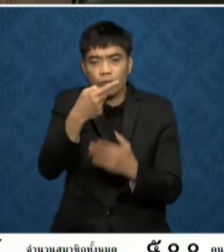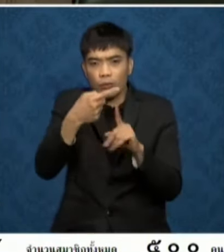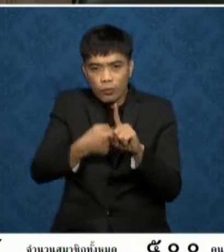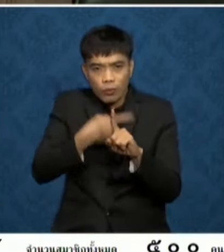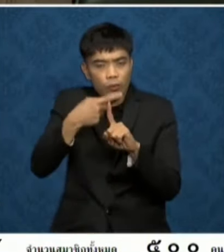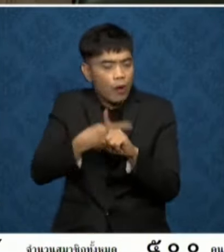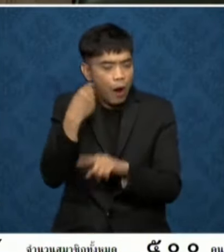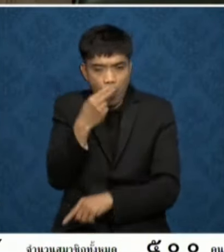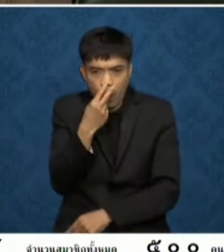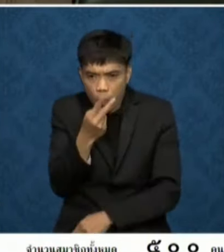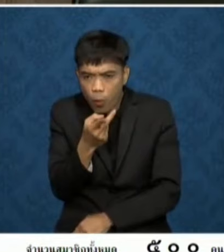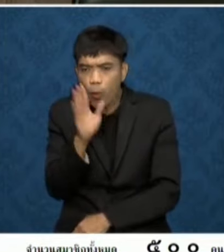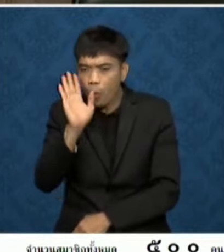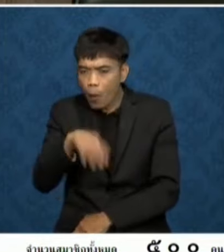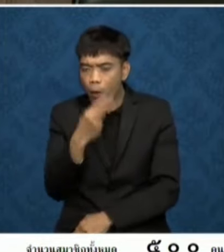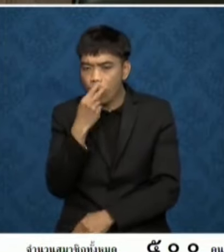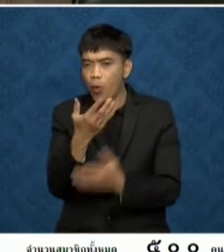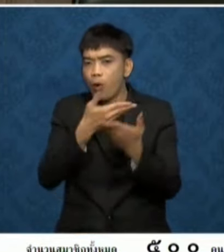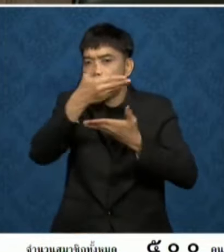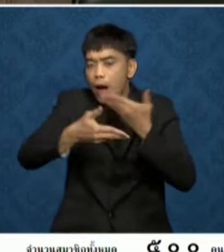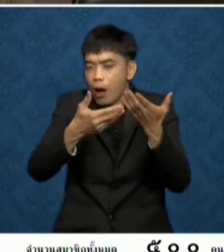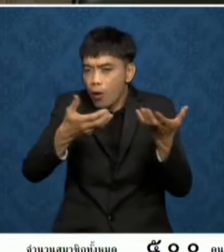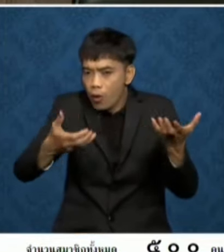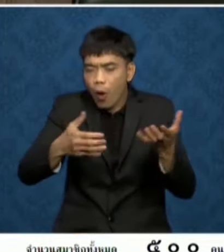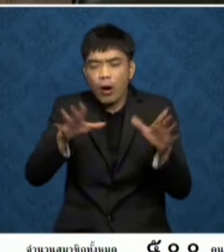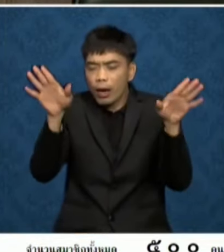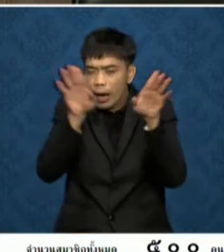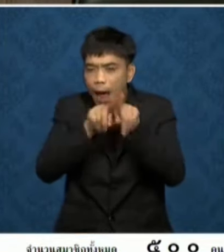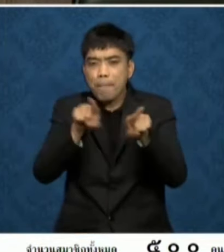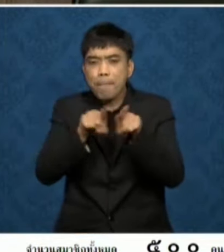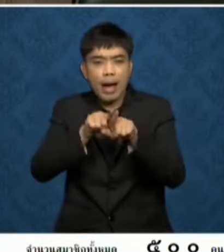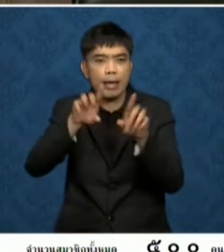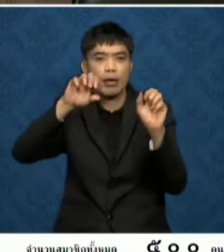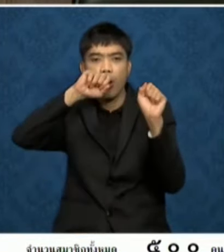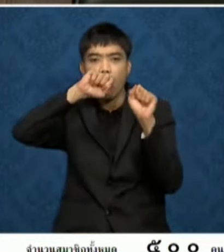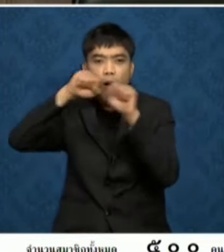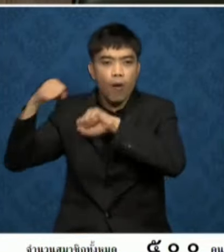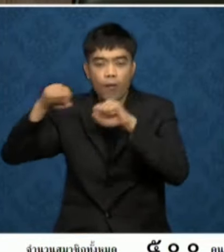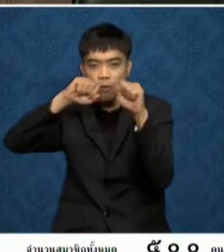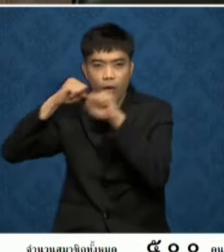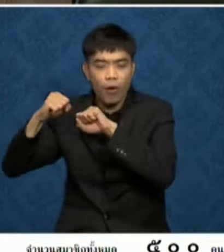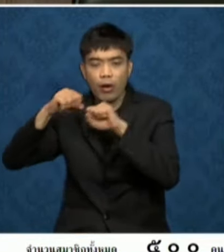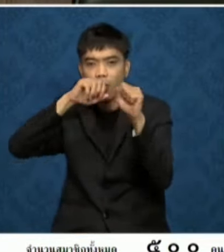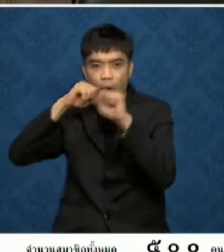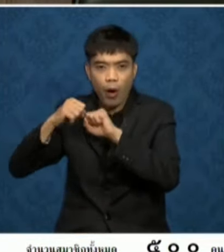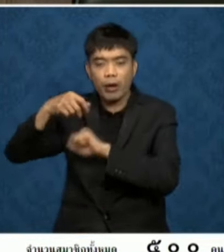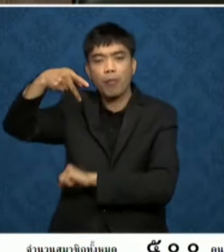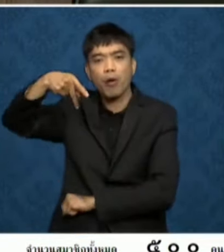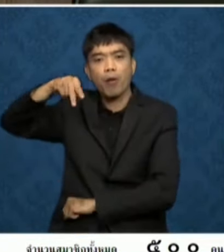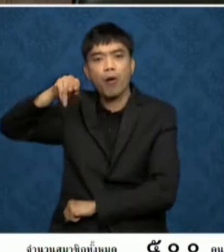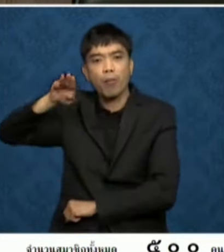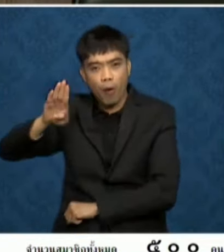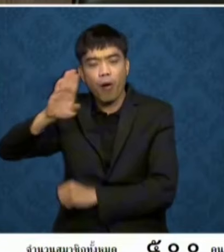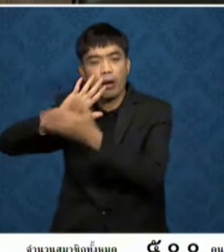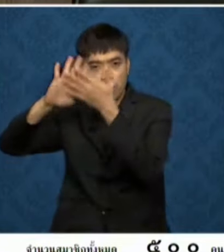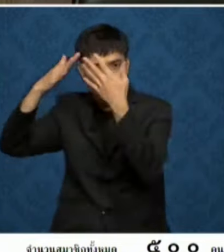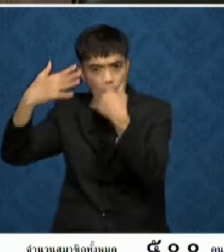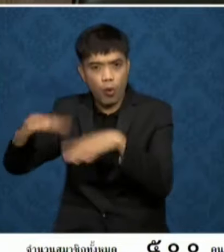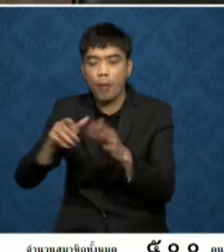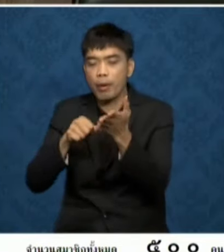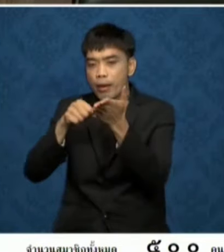การเกษตรที่คล้ายๆสินค้าทางการเกษตรอื่นคล้ายๆอ้อยซึ่งอ้อยเนี่ยก็มีการออกพรบมาแล้วแล้วก็แก้ปัญหาได้